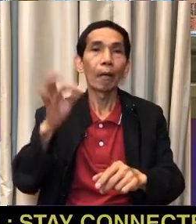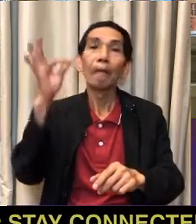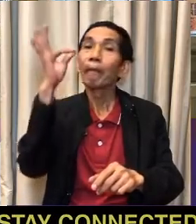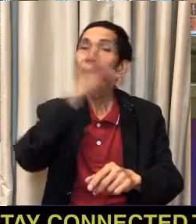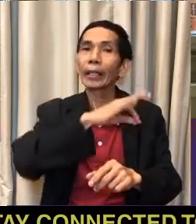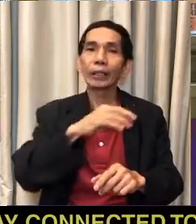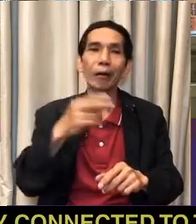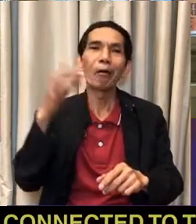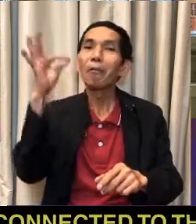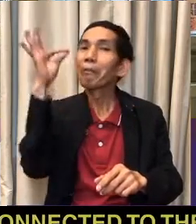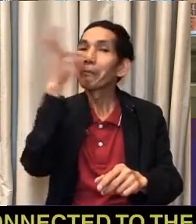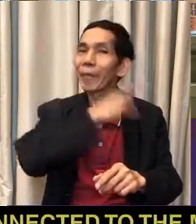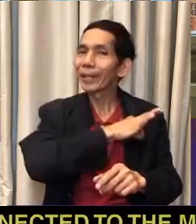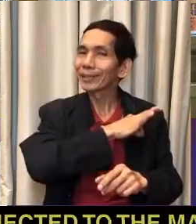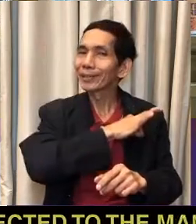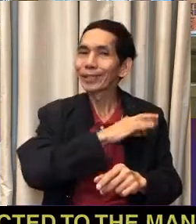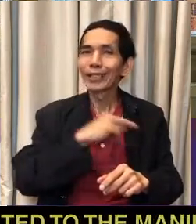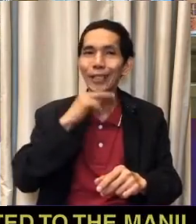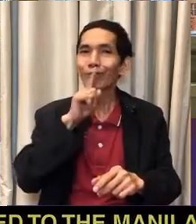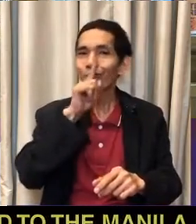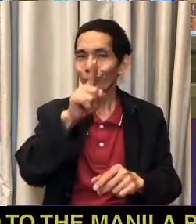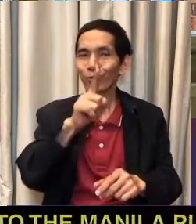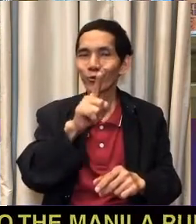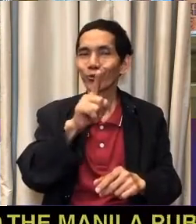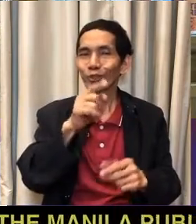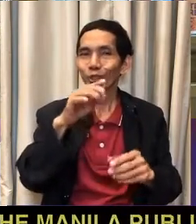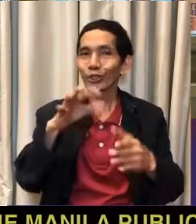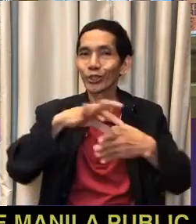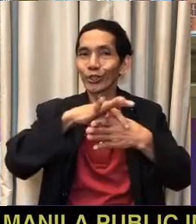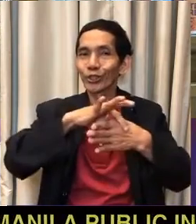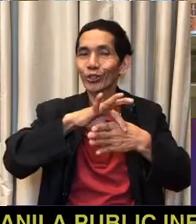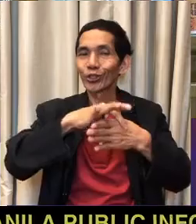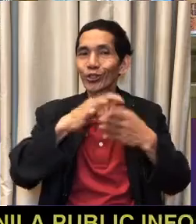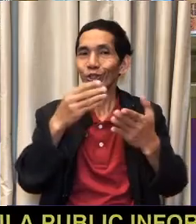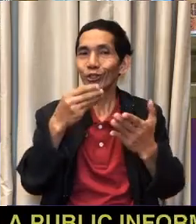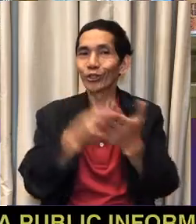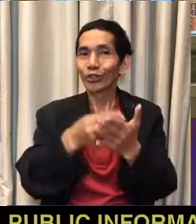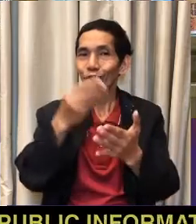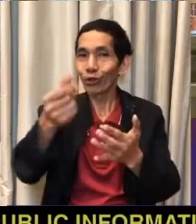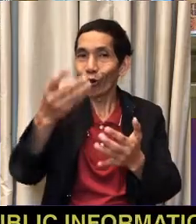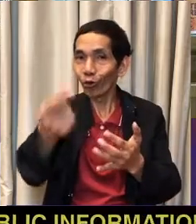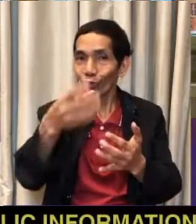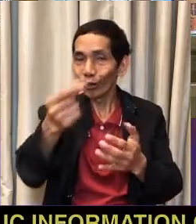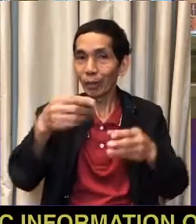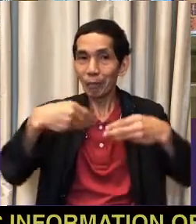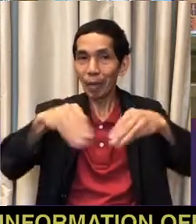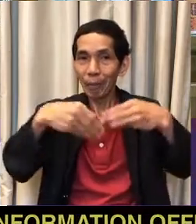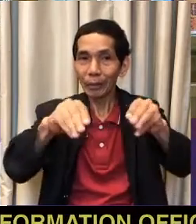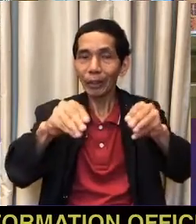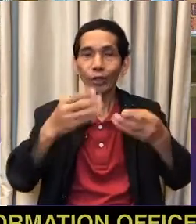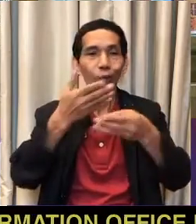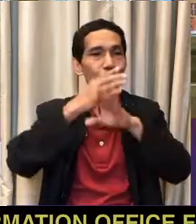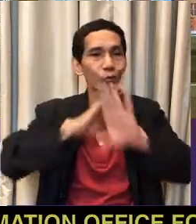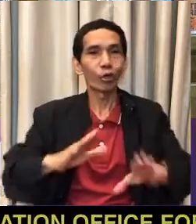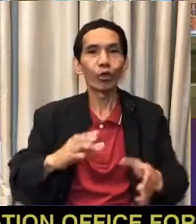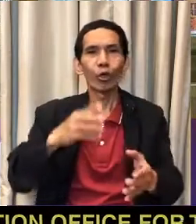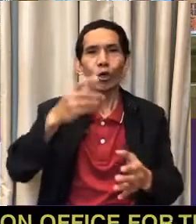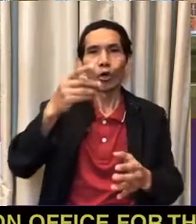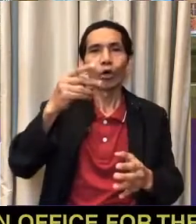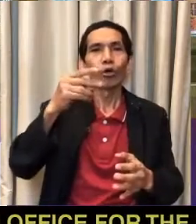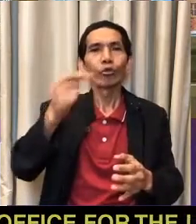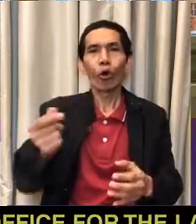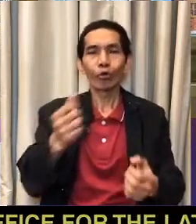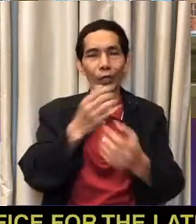ano? Hindi po totoo. Para pumanatag naman yung ating mga dog